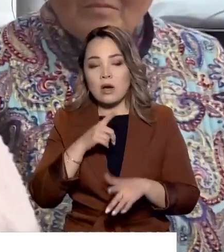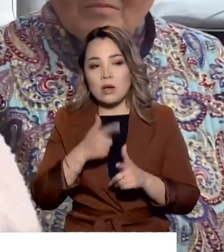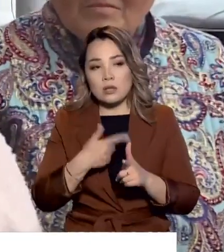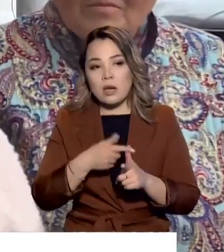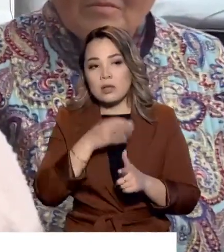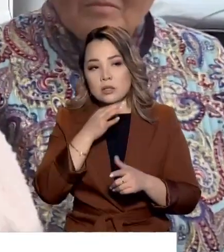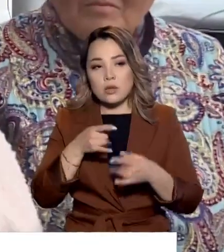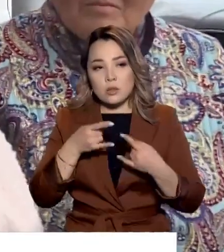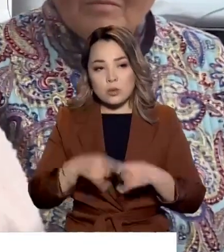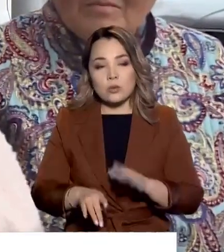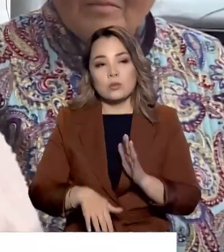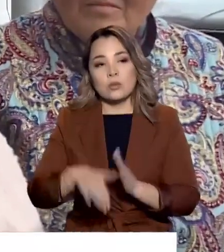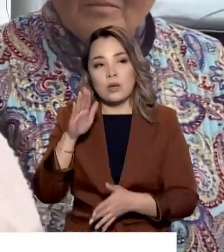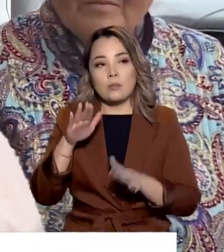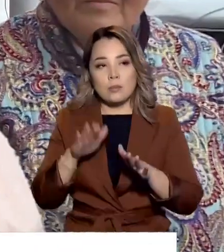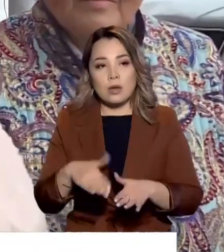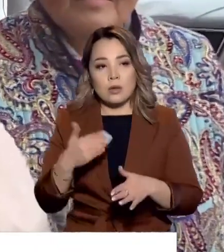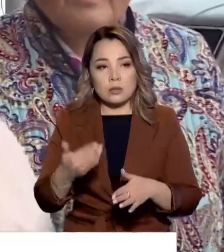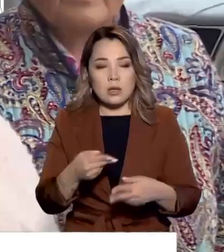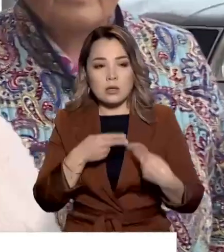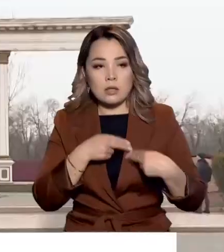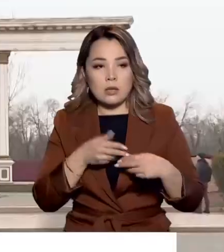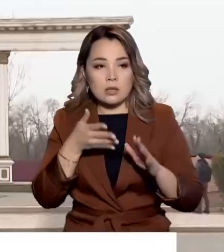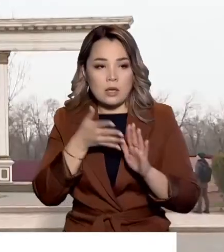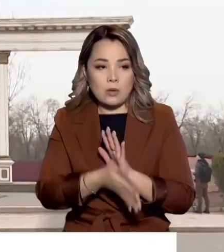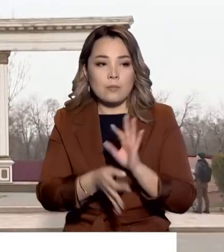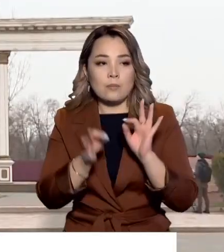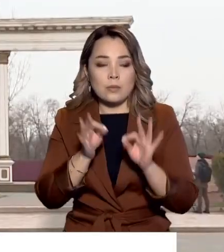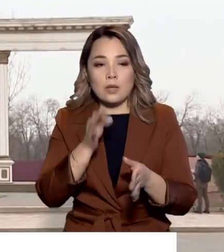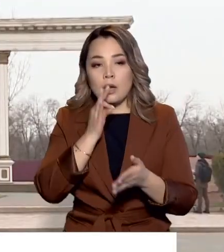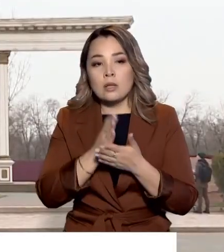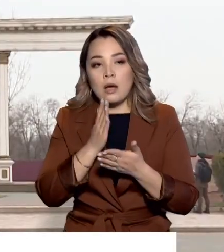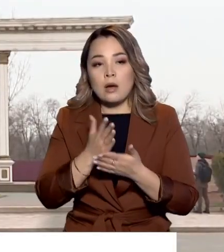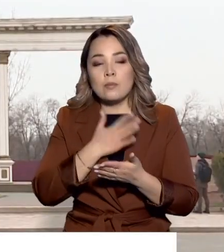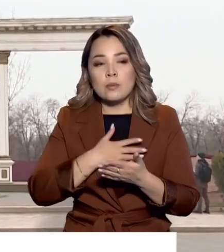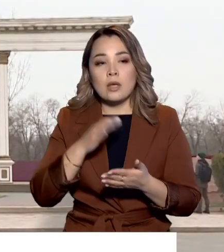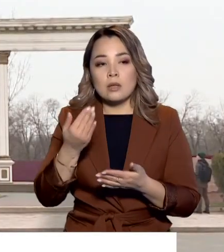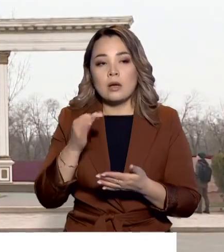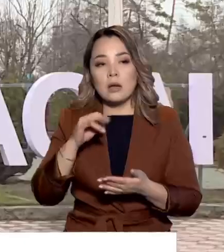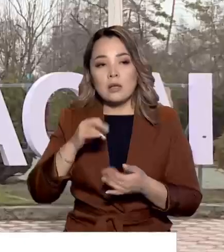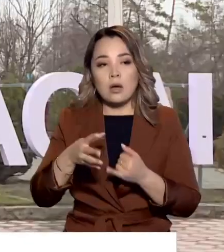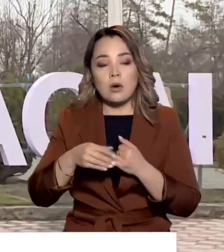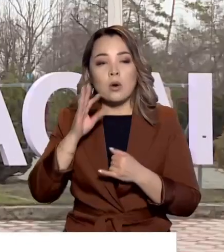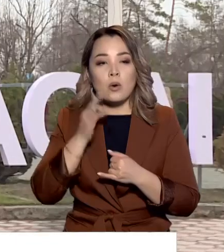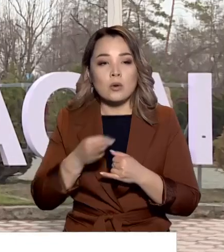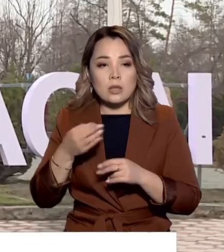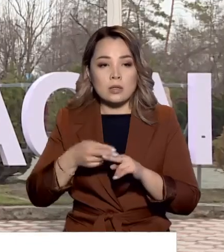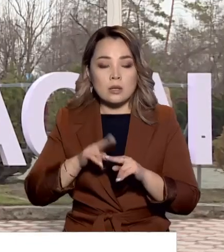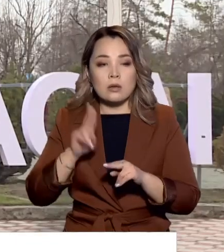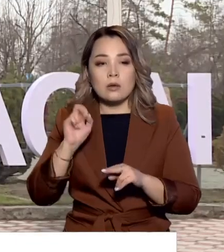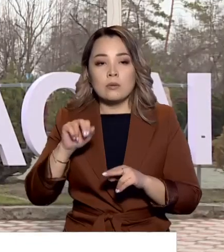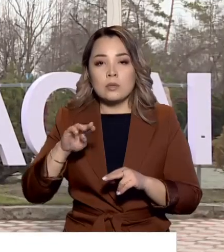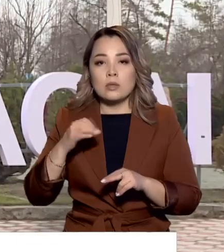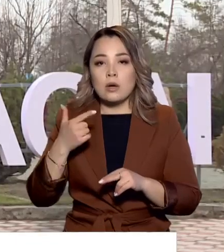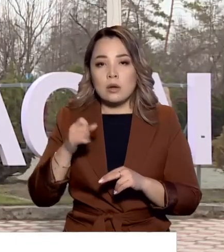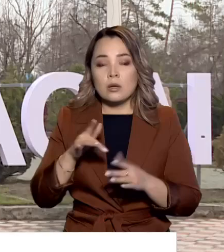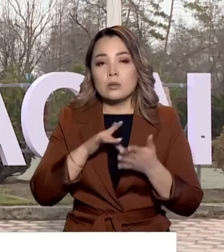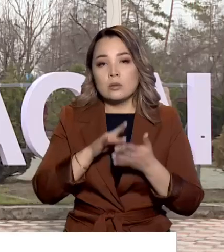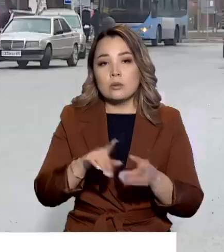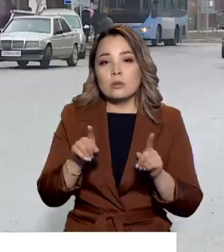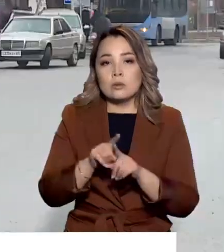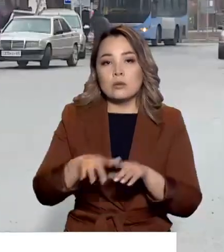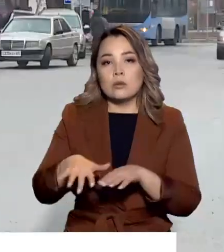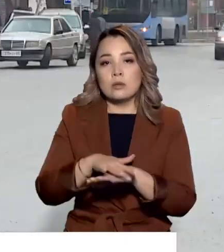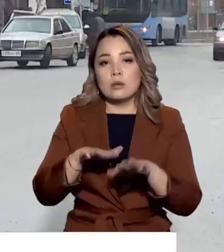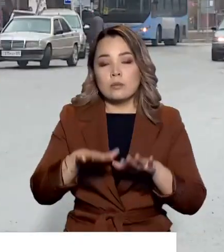туып өскен жері, еңбегі сіңген жері дұрыс. Асау толқынды іле өзенінің жағасына орын тепкен Қапшағайдың туристік әлеуеті де